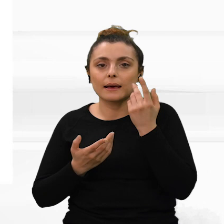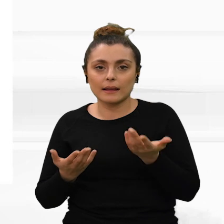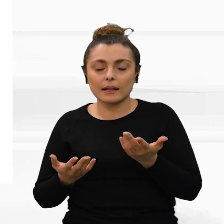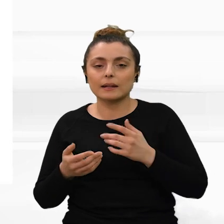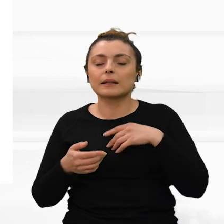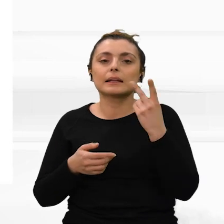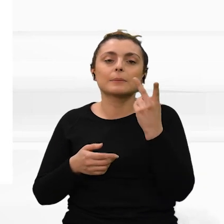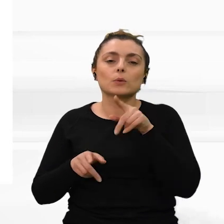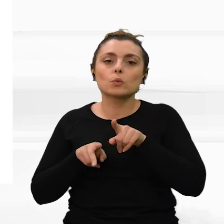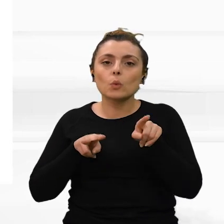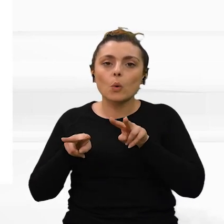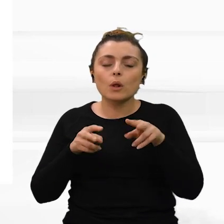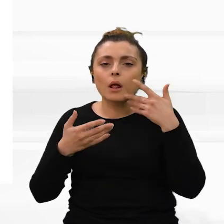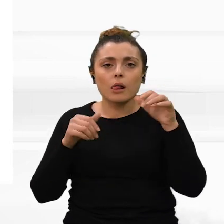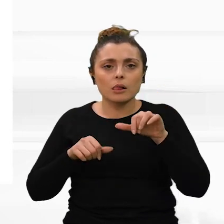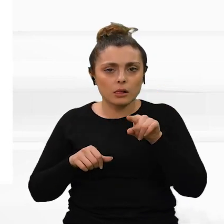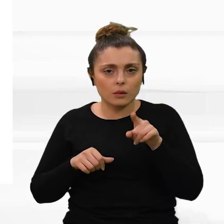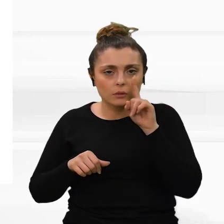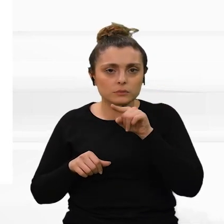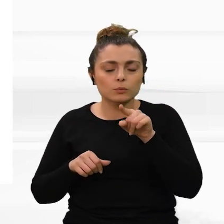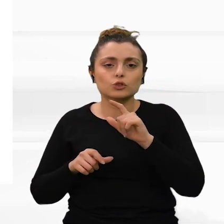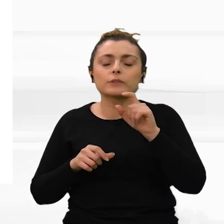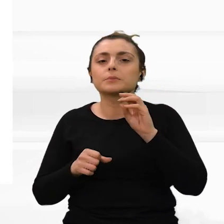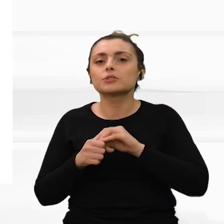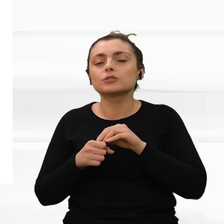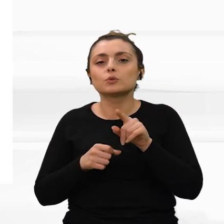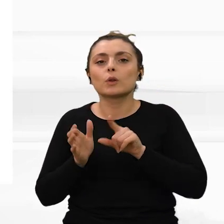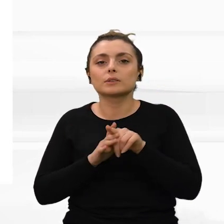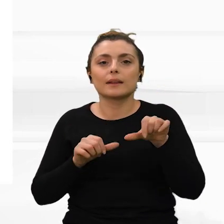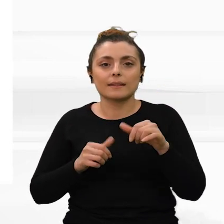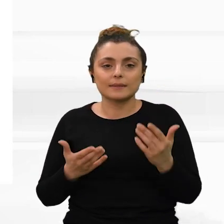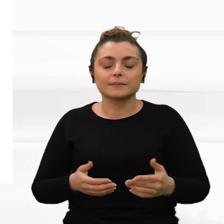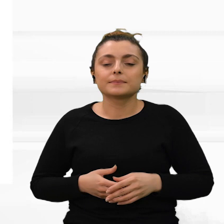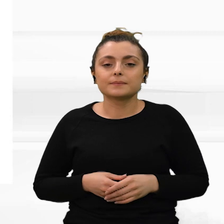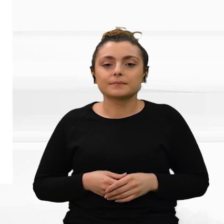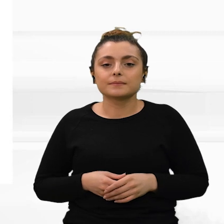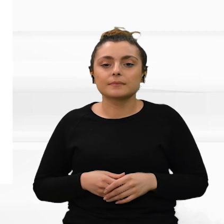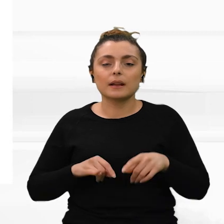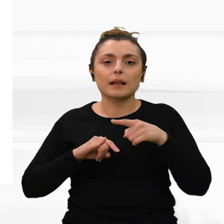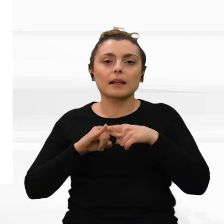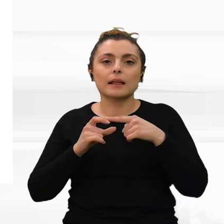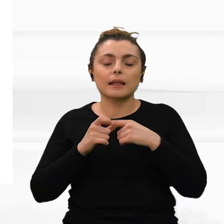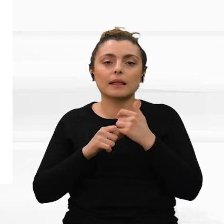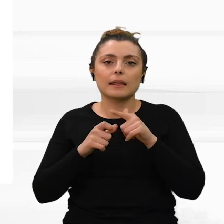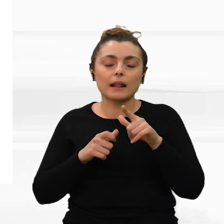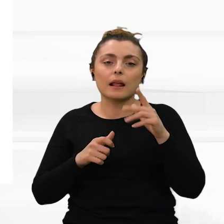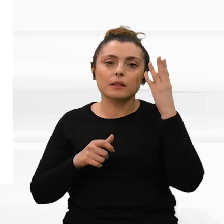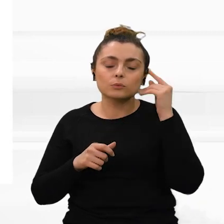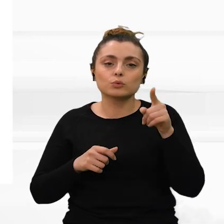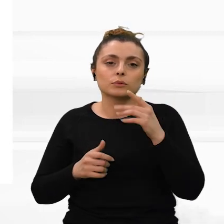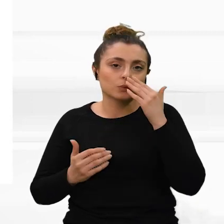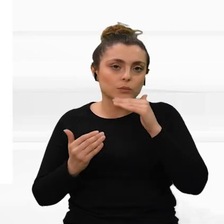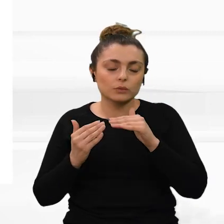şeylerdir ikili bir yönünden söz edilmez Dolayısıyla bu seçeneği de ulaşamayız hegel'in idealist anlayışı